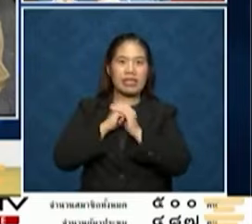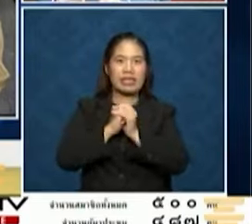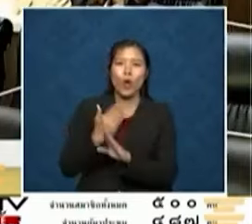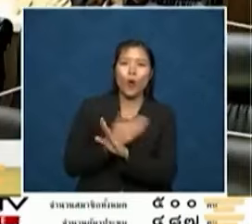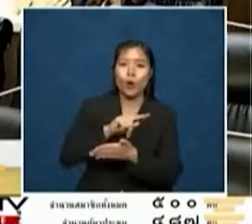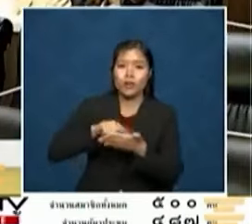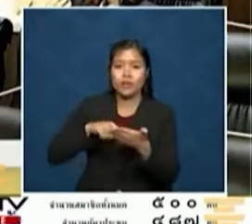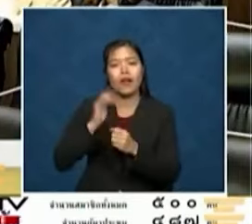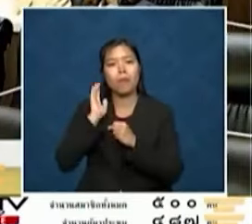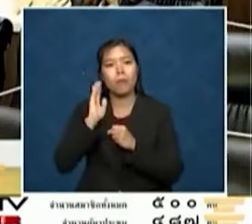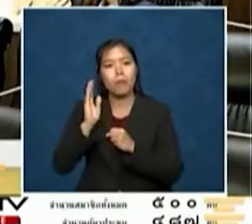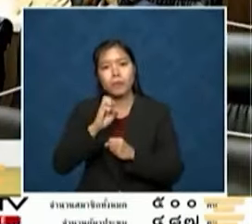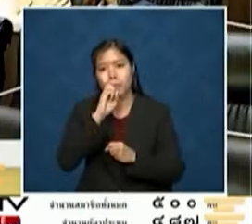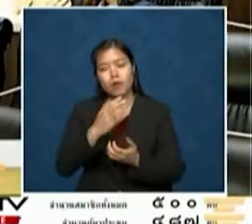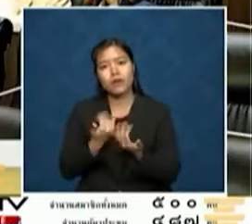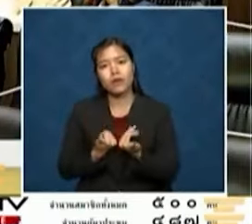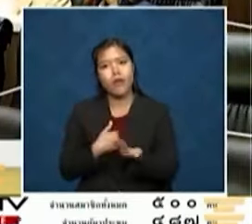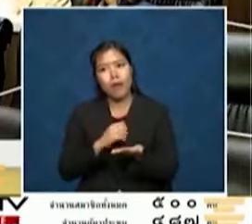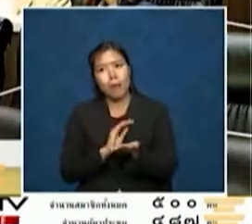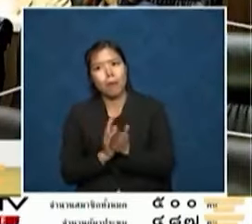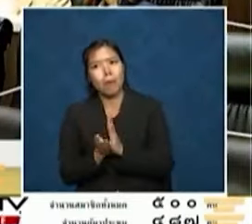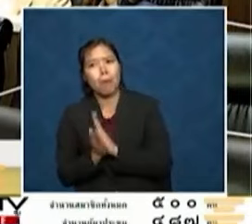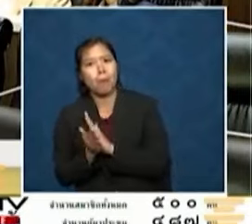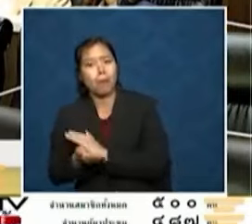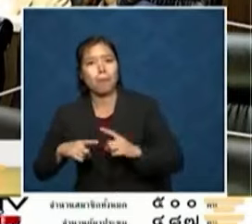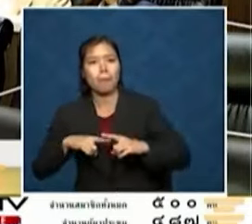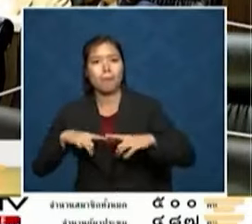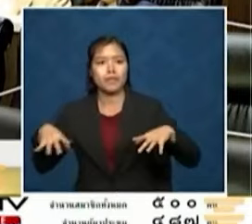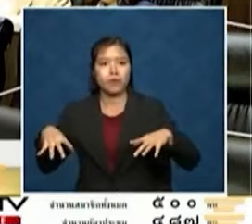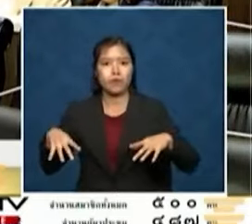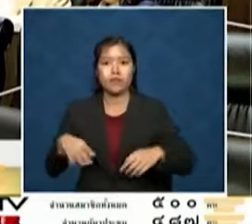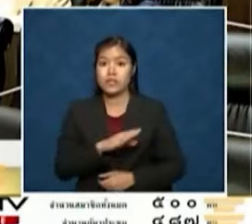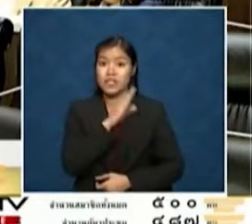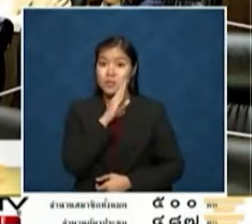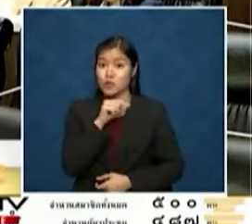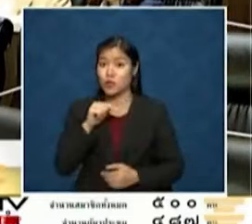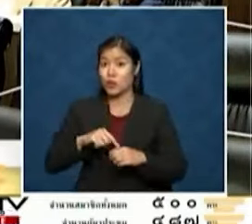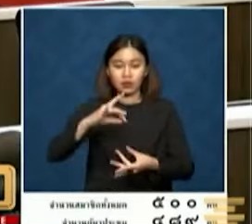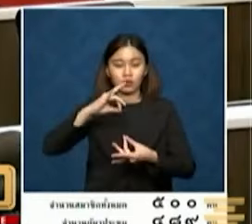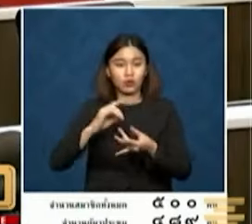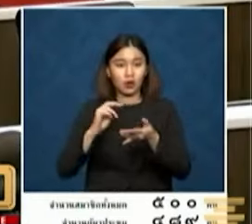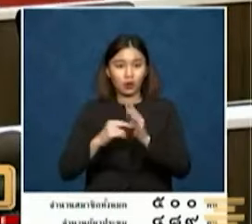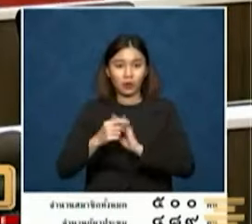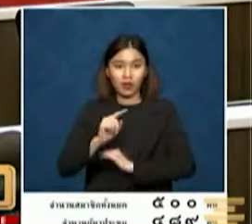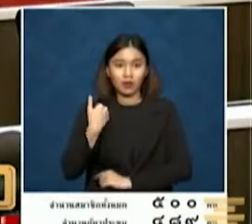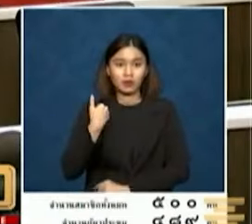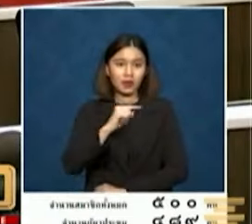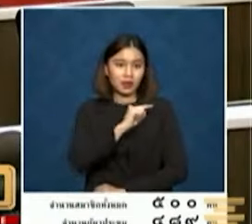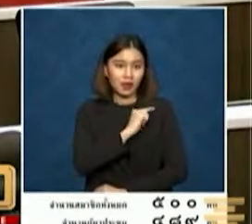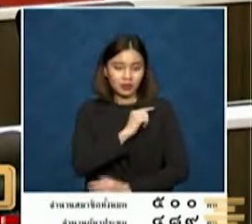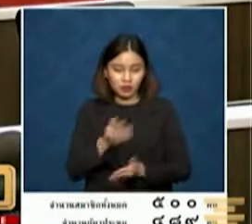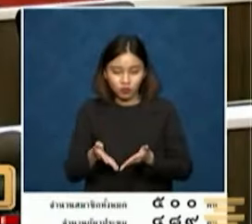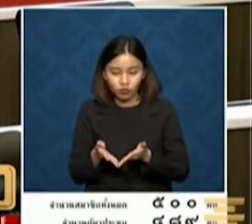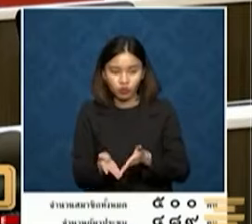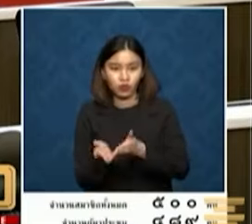ของท่านเนี่ยอาจจะต้องทำงานมากกว่านี ้ค่ะ อาจจะต้องทำงานมากกว่านี้หน่อยนึงนะครับอย่างน้อยที่สุดเนี่ยนะให้คนข่าวนะแก่ๆอย่างผมเนี่ย